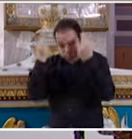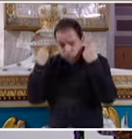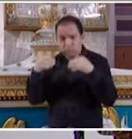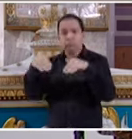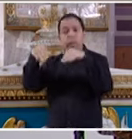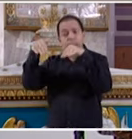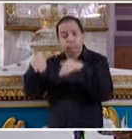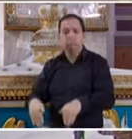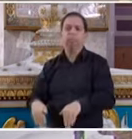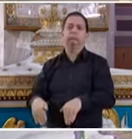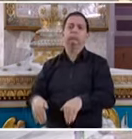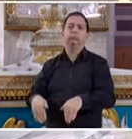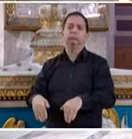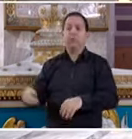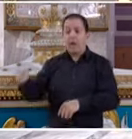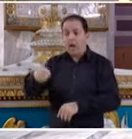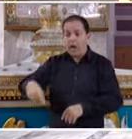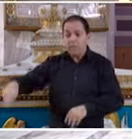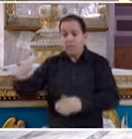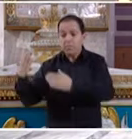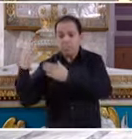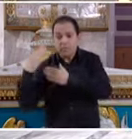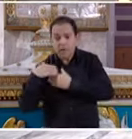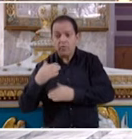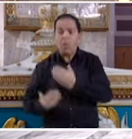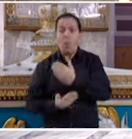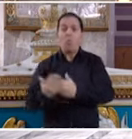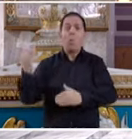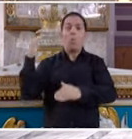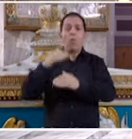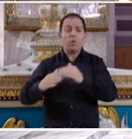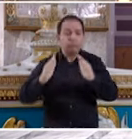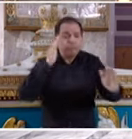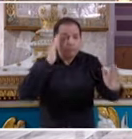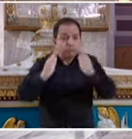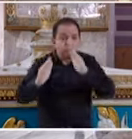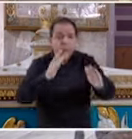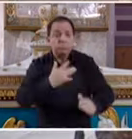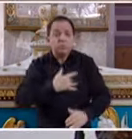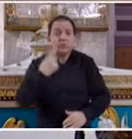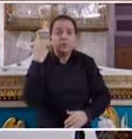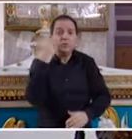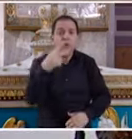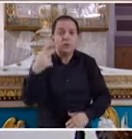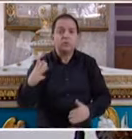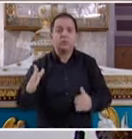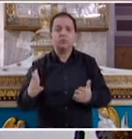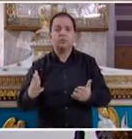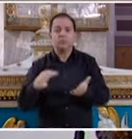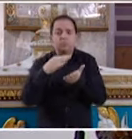Αυτή γαρ αγρυπνούσιν υπέρ των ψυχών ημών,